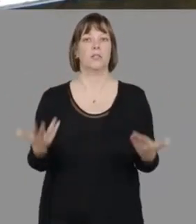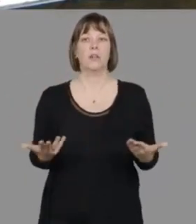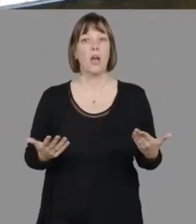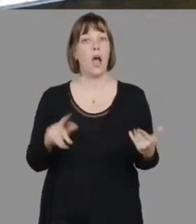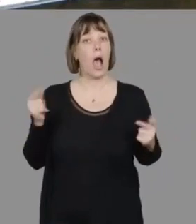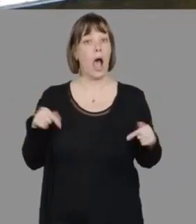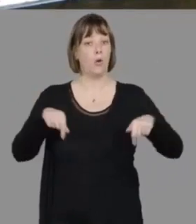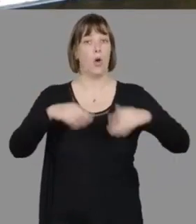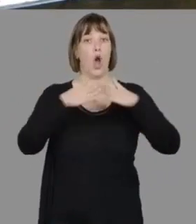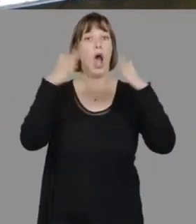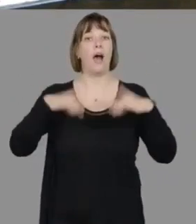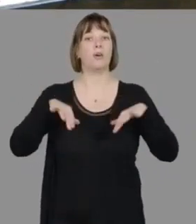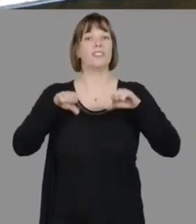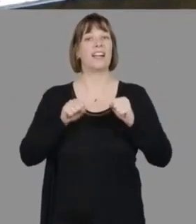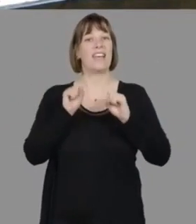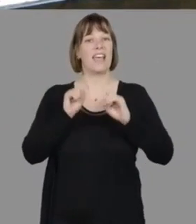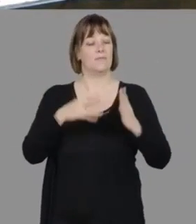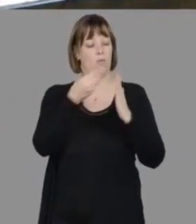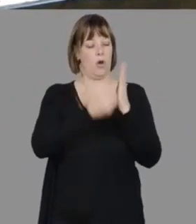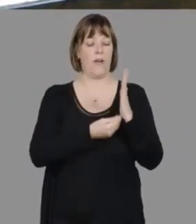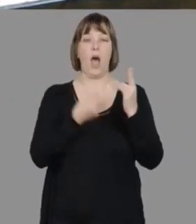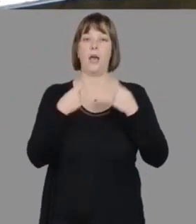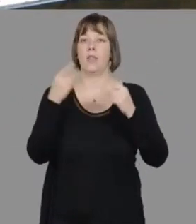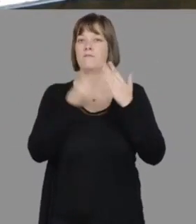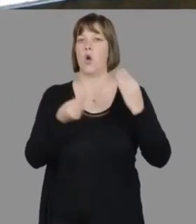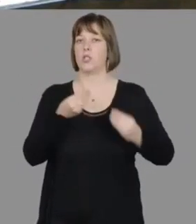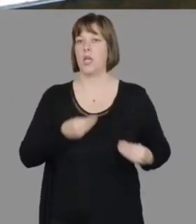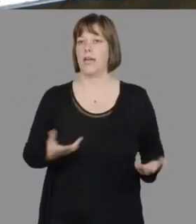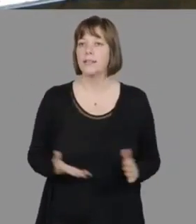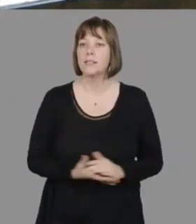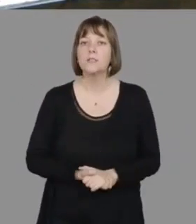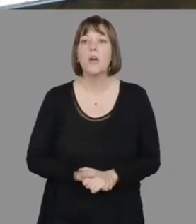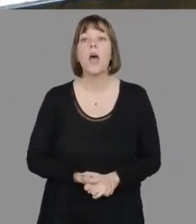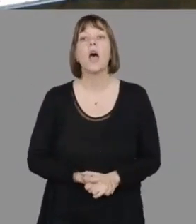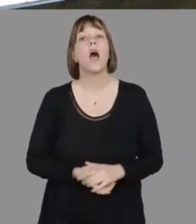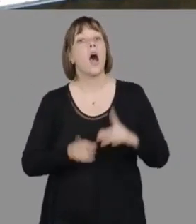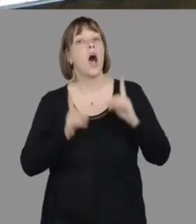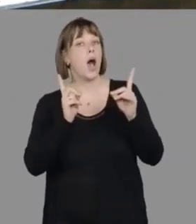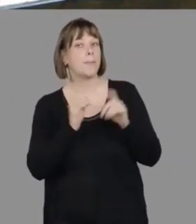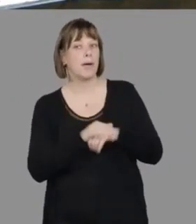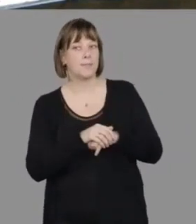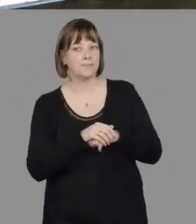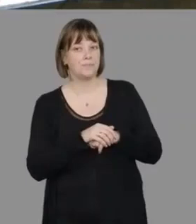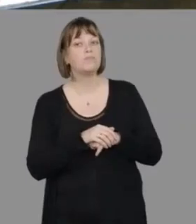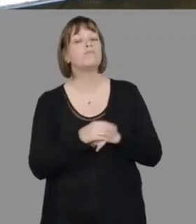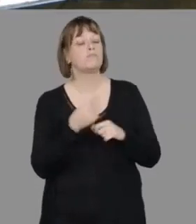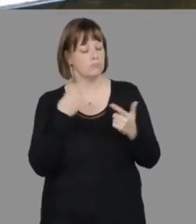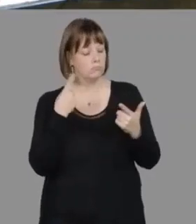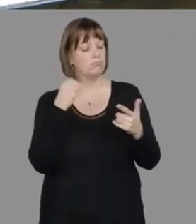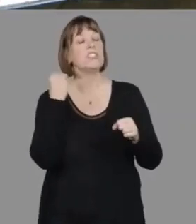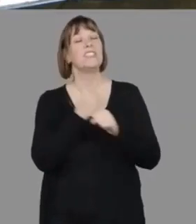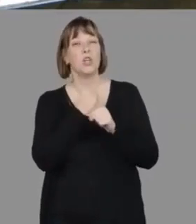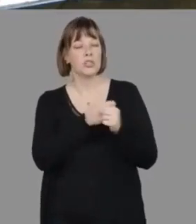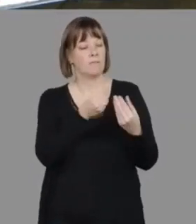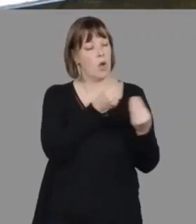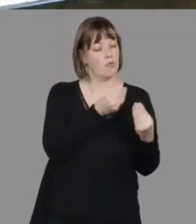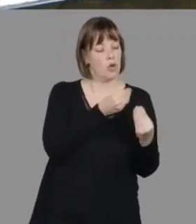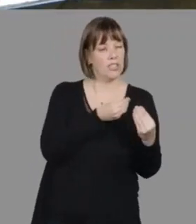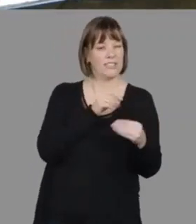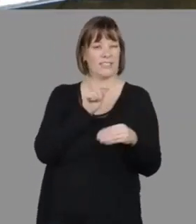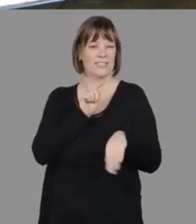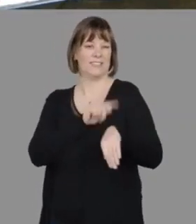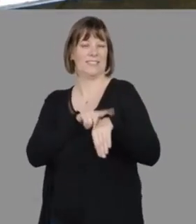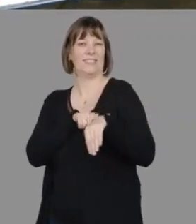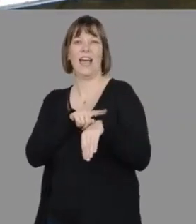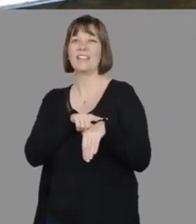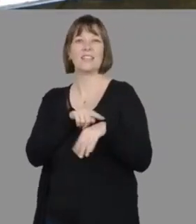heutige Haushaltsentwurf ist unter anderen Vorzeichen entstanden. Aber Die Vorzeichen und auch die Zeiten sind ja irgendwie